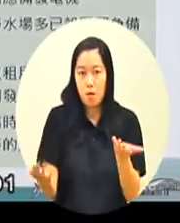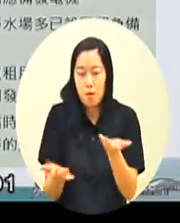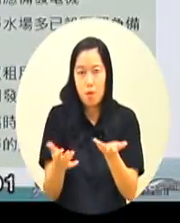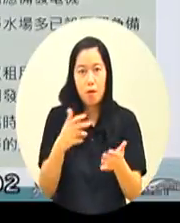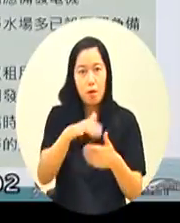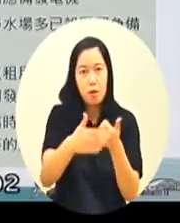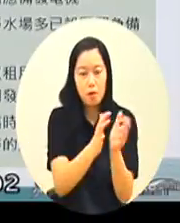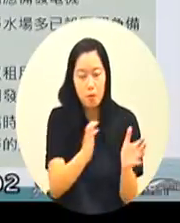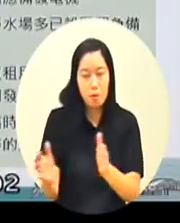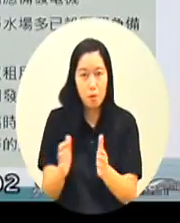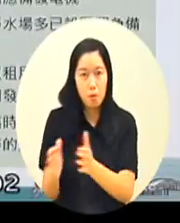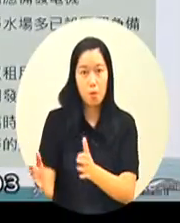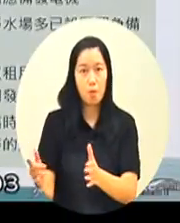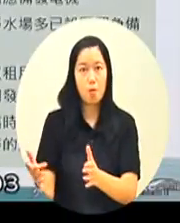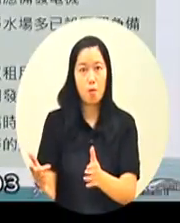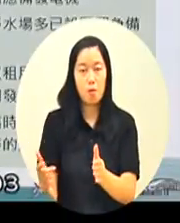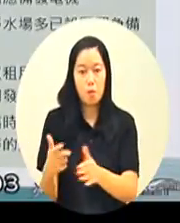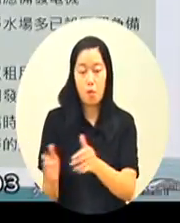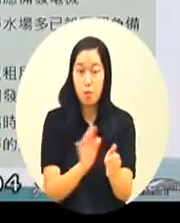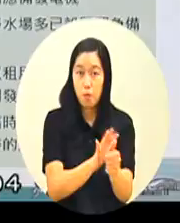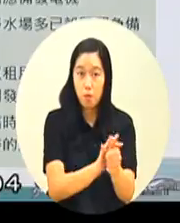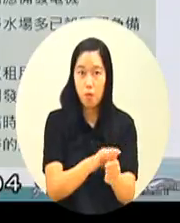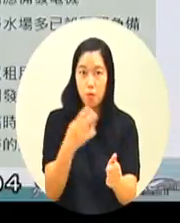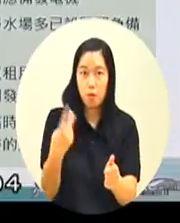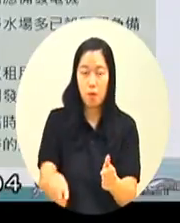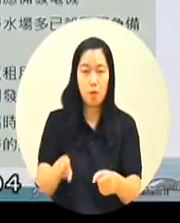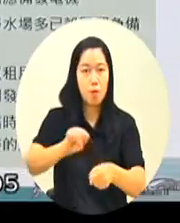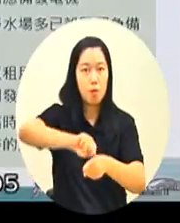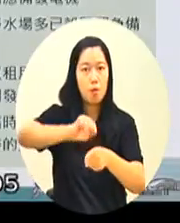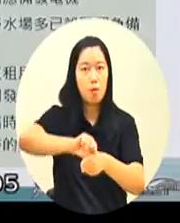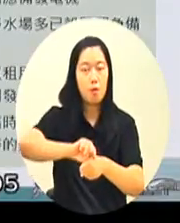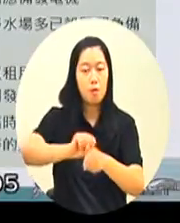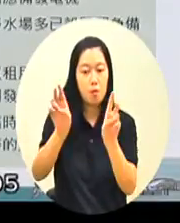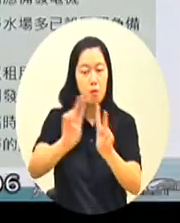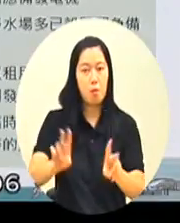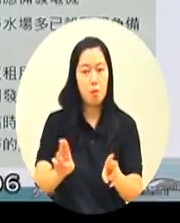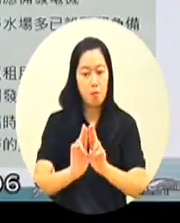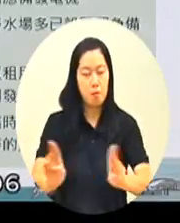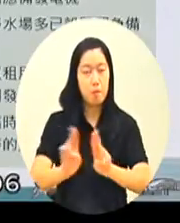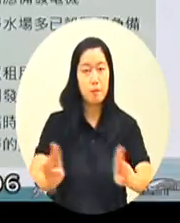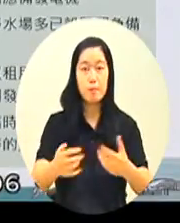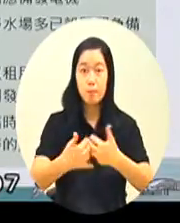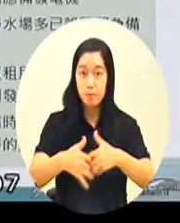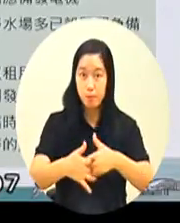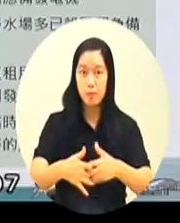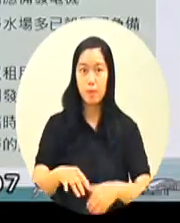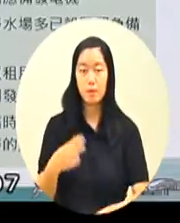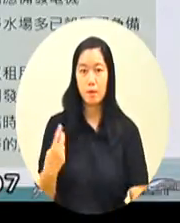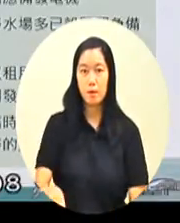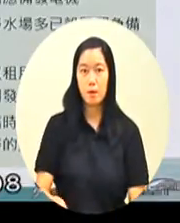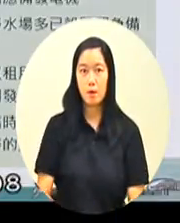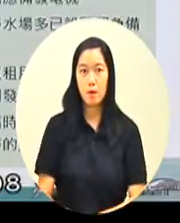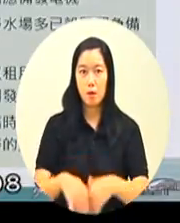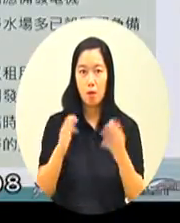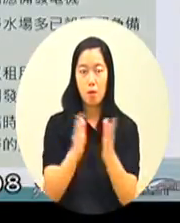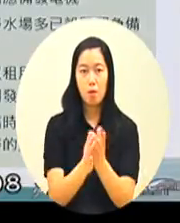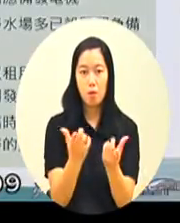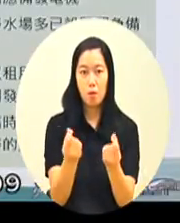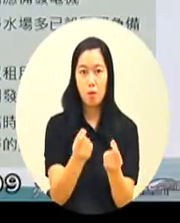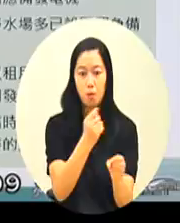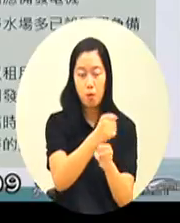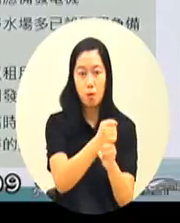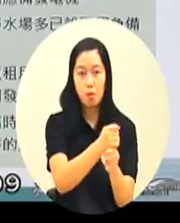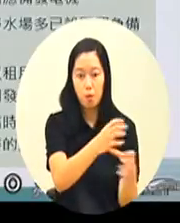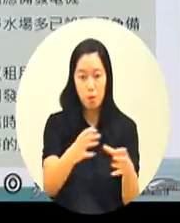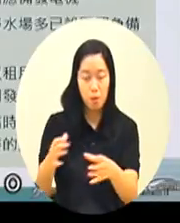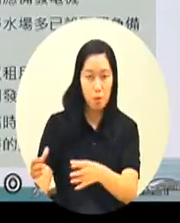每个加压站应该要有增加发电机。那在净水厂的部分，现在大概备援发电机全部都已经做了。那加